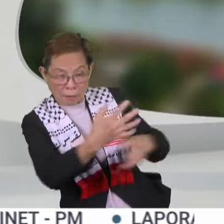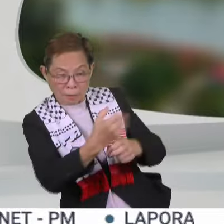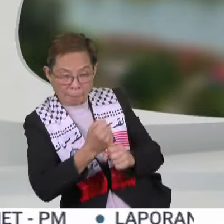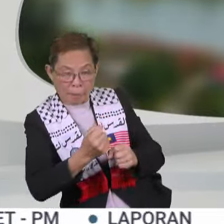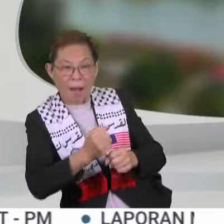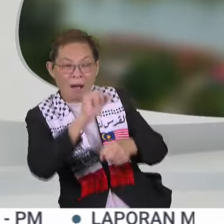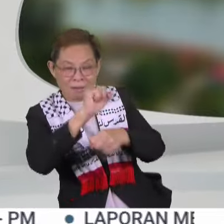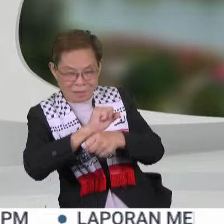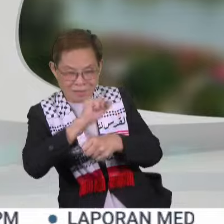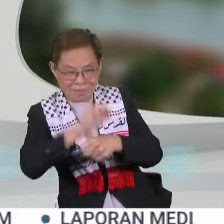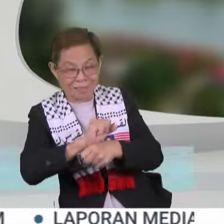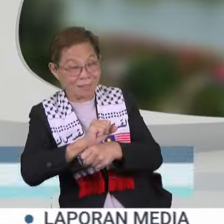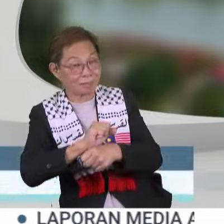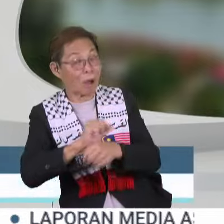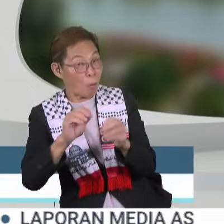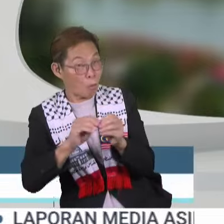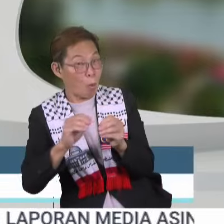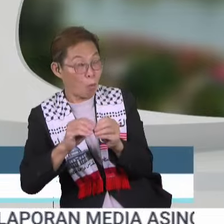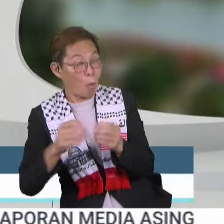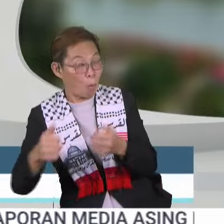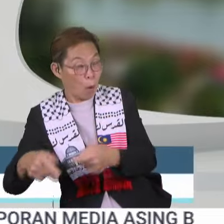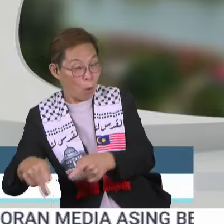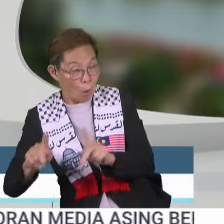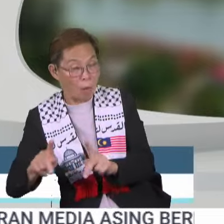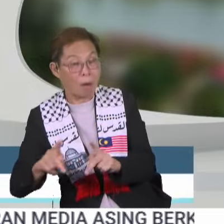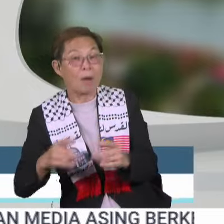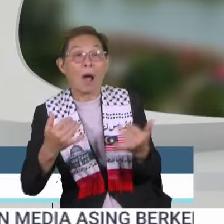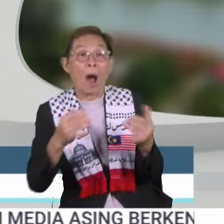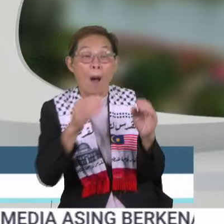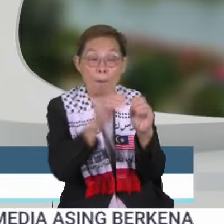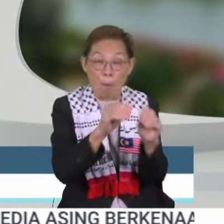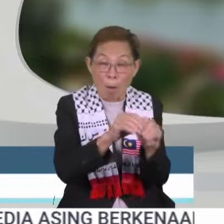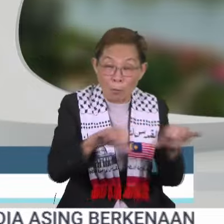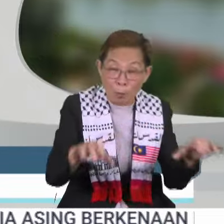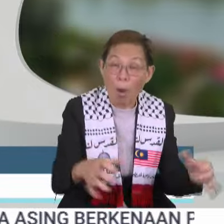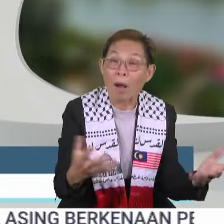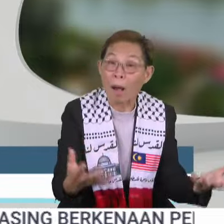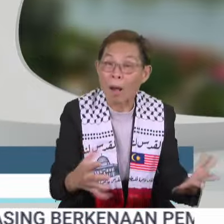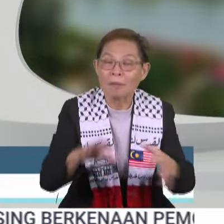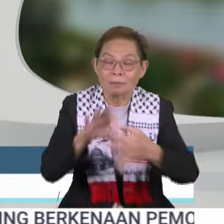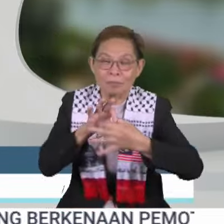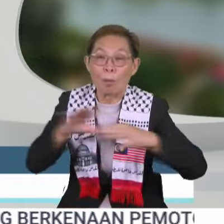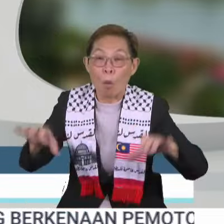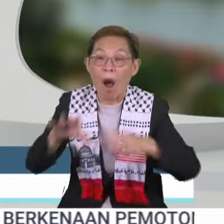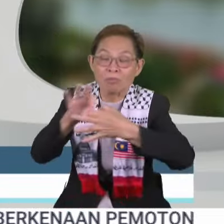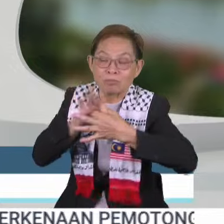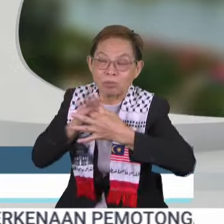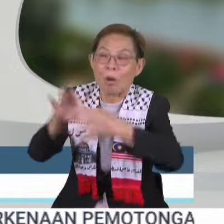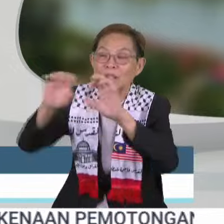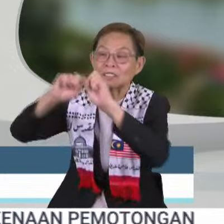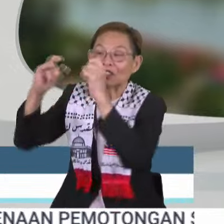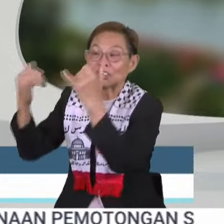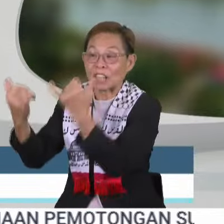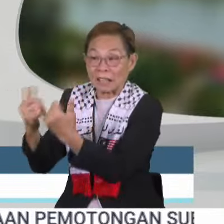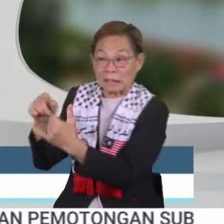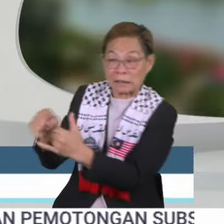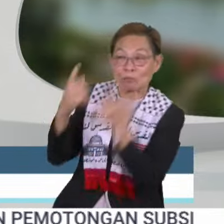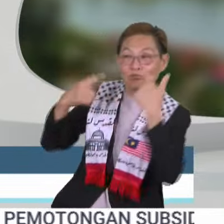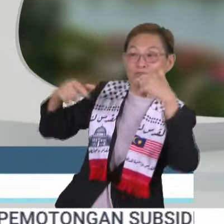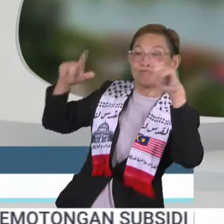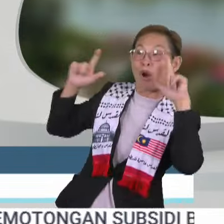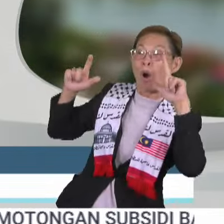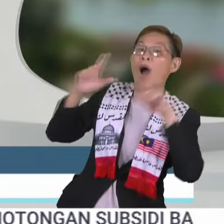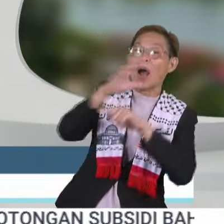mendapat peluang pekerjaan yang lebih luas. Antara yang giat dijalankan adalah menjalankan kerjasama dengan syarikat-syarikat yang